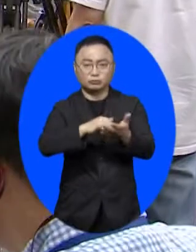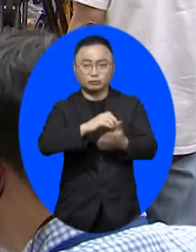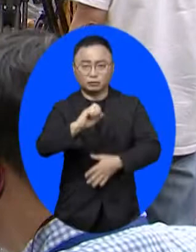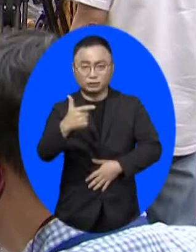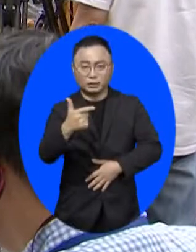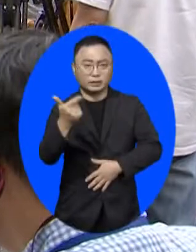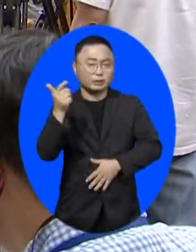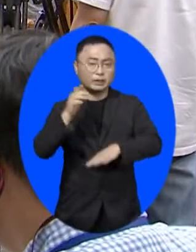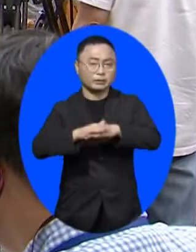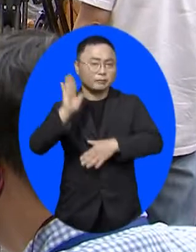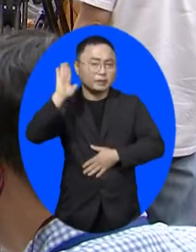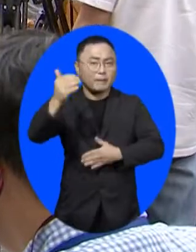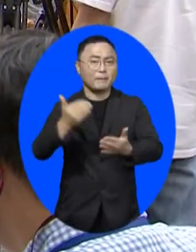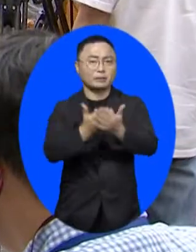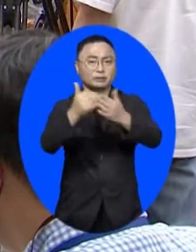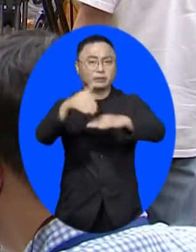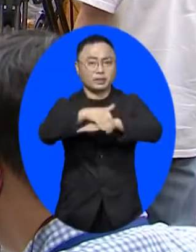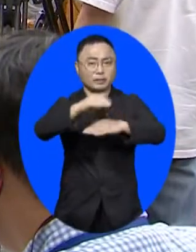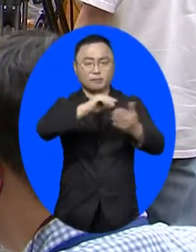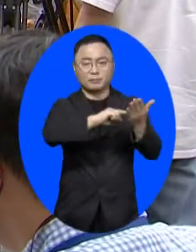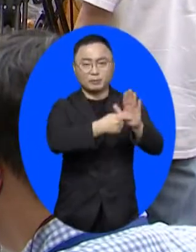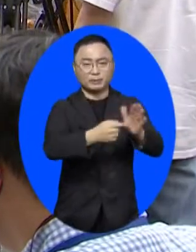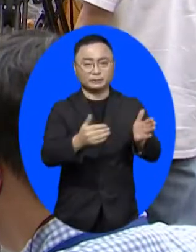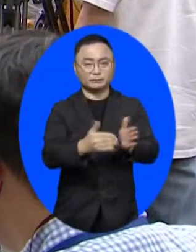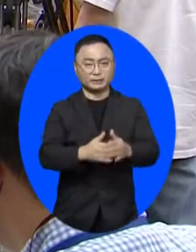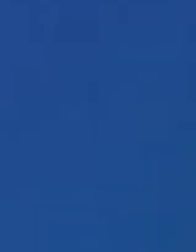미래 발전 전략 과제를 발표했습니다.